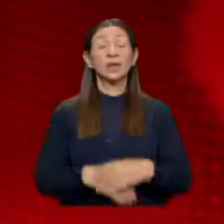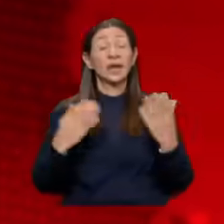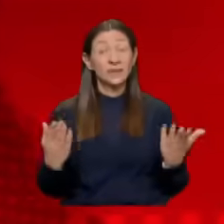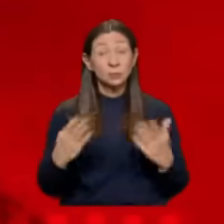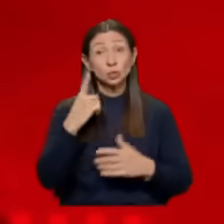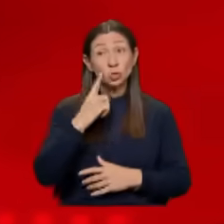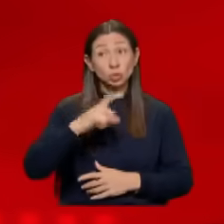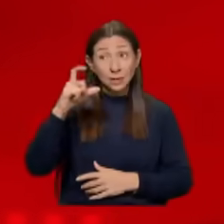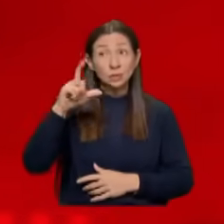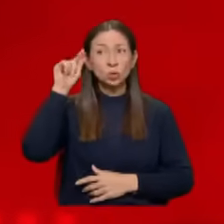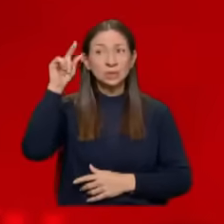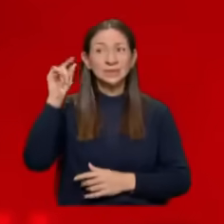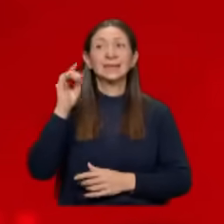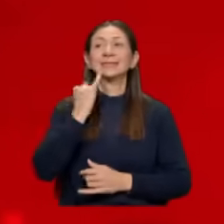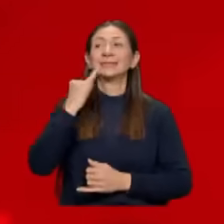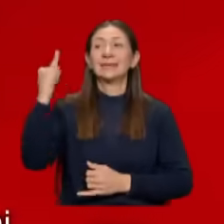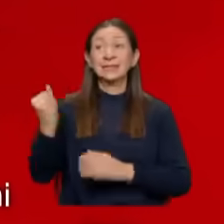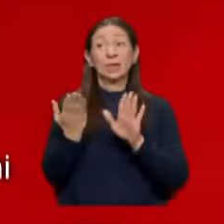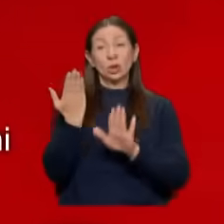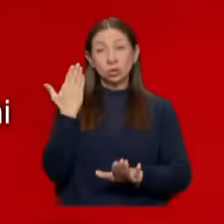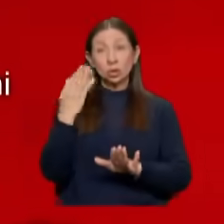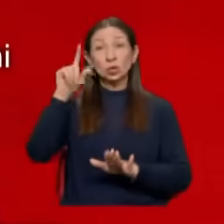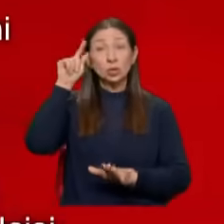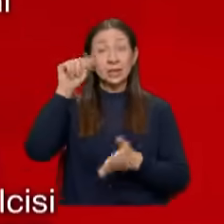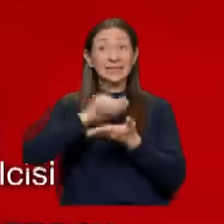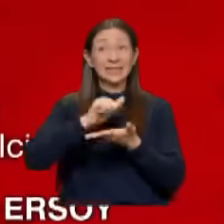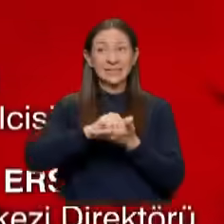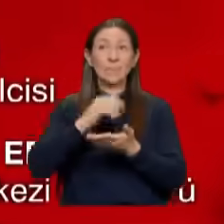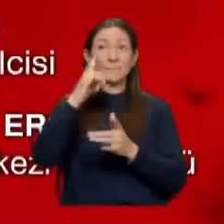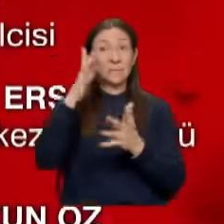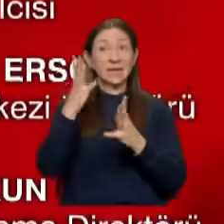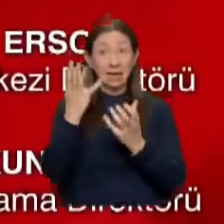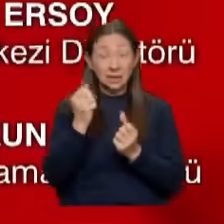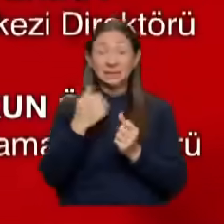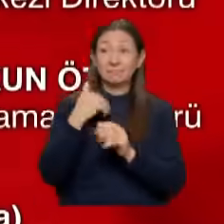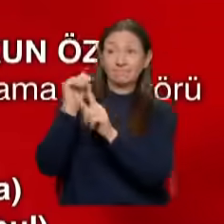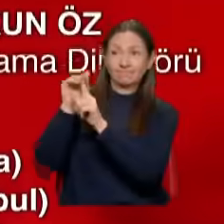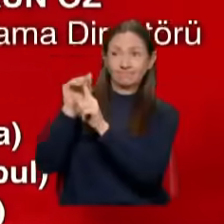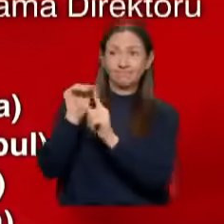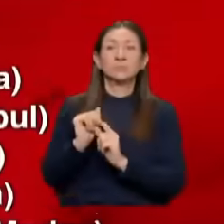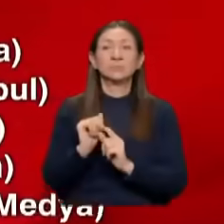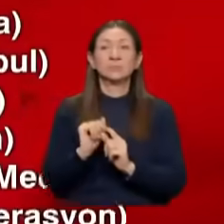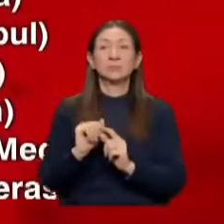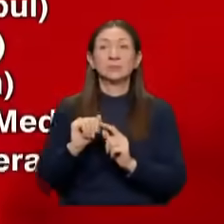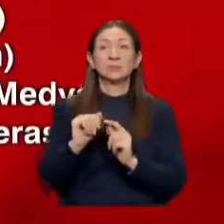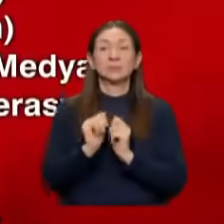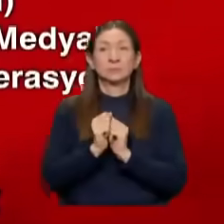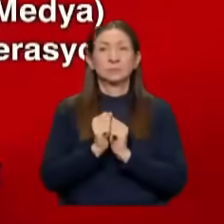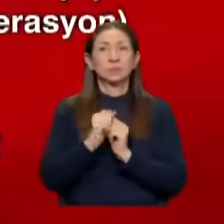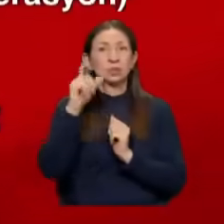Efendim Cumhurbaşkanı'nın Yunanistan gezisinden önce Yunan basını da belki alır. Seslenelim. Kala